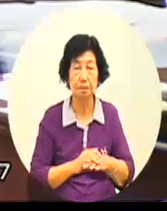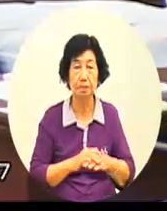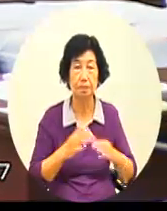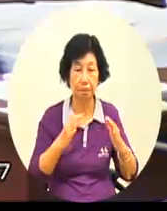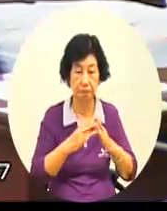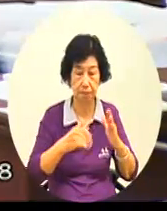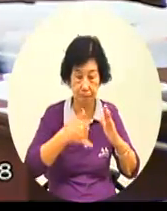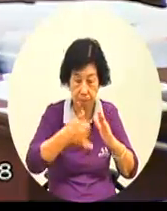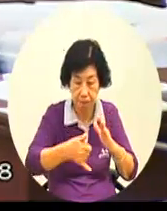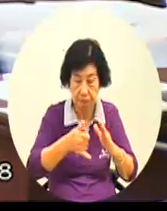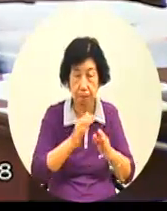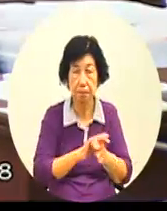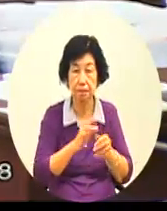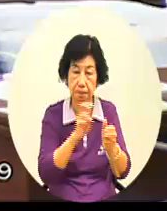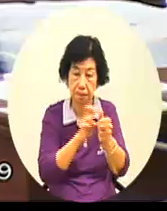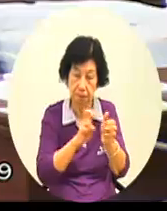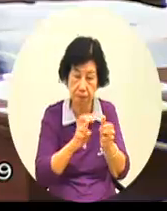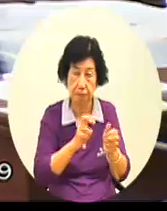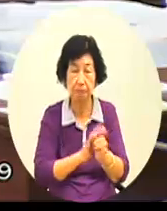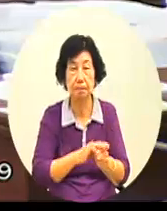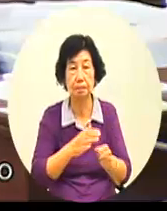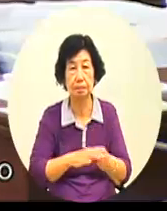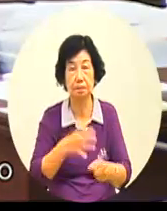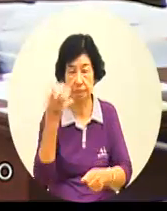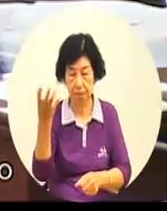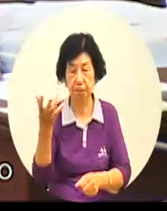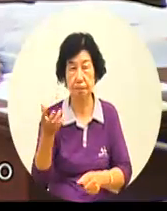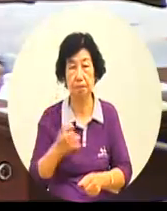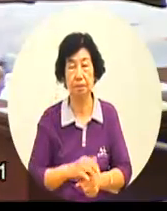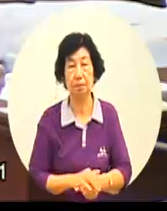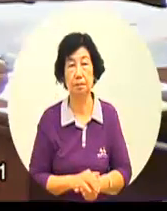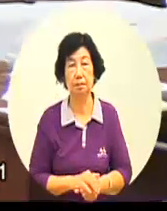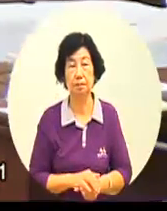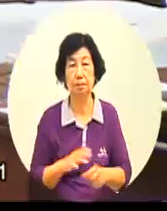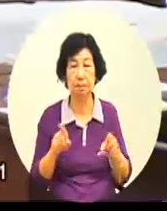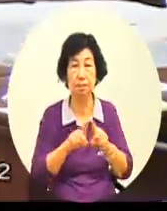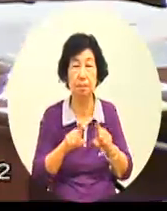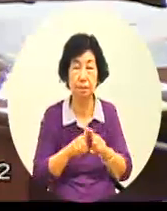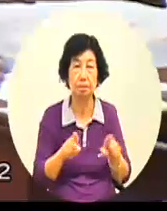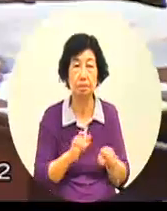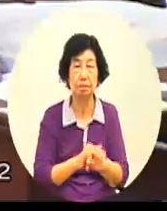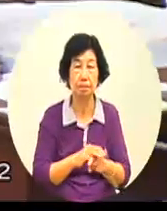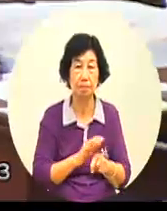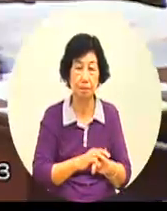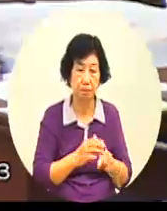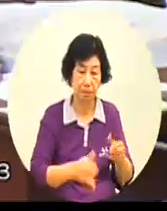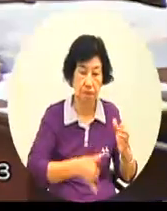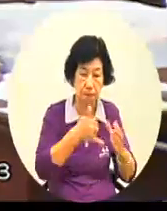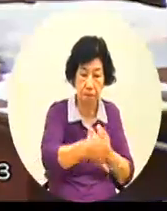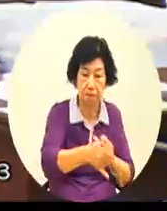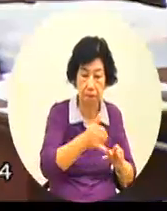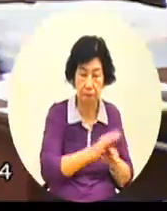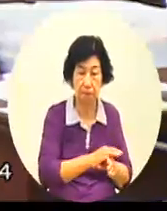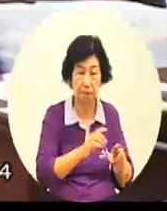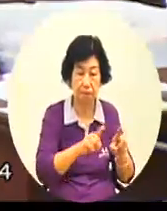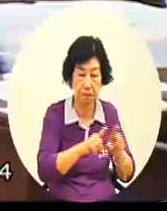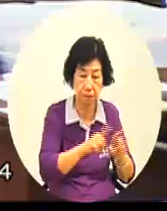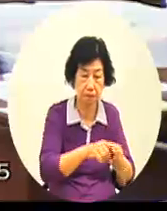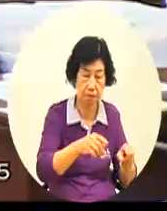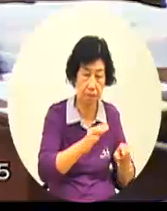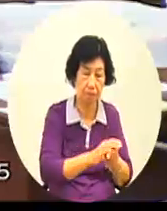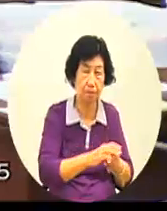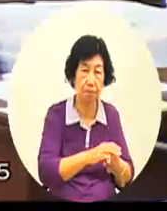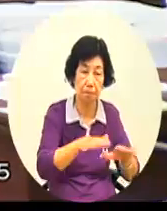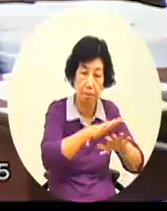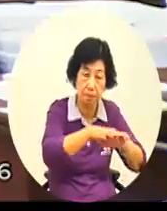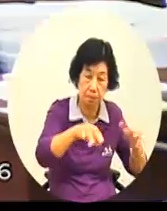比较大，哦，居家服务了哈。那、哦、当然有一般的是就到一般民间的安养了哈、哦，或者其他的民间的机